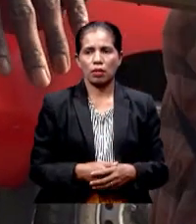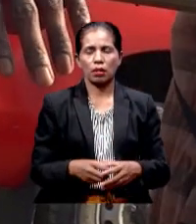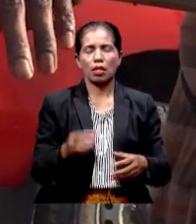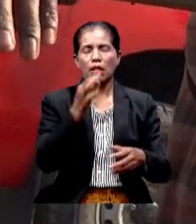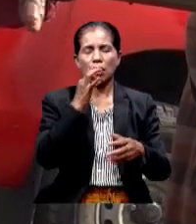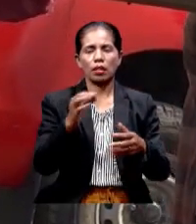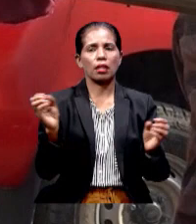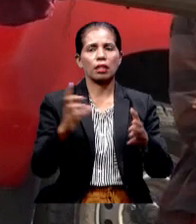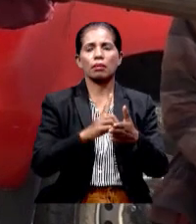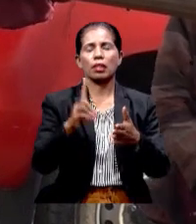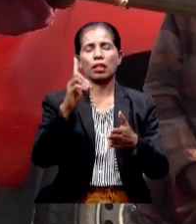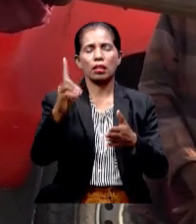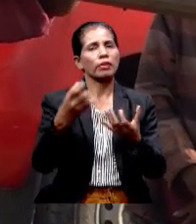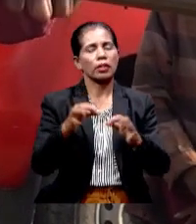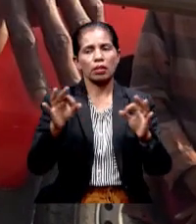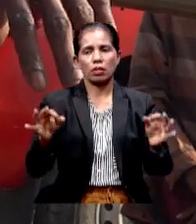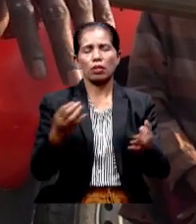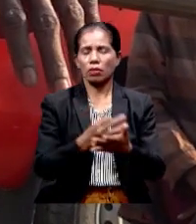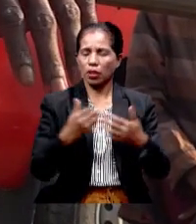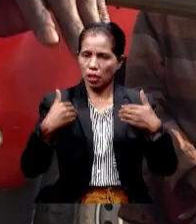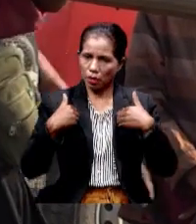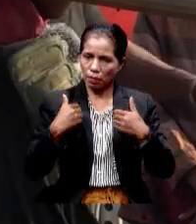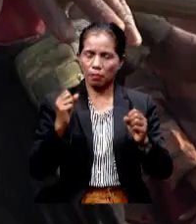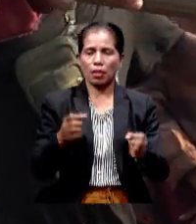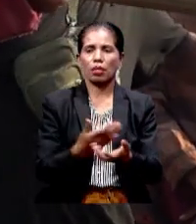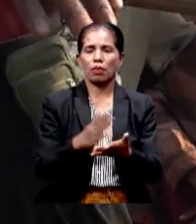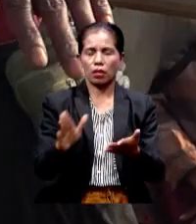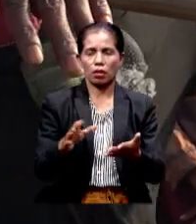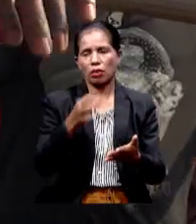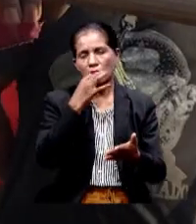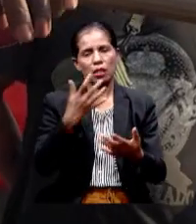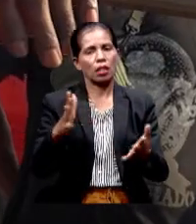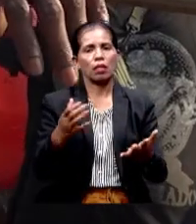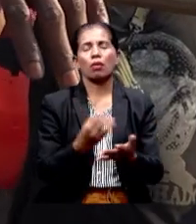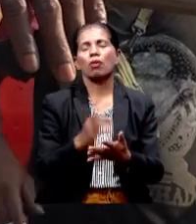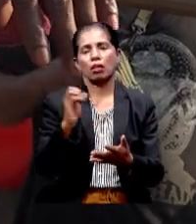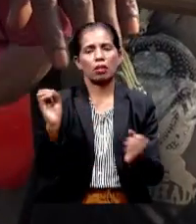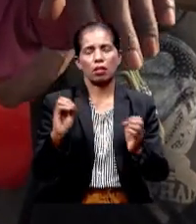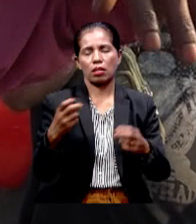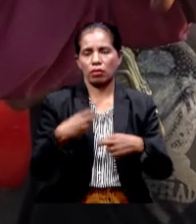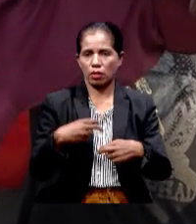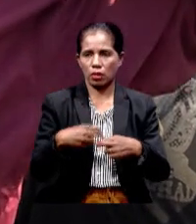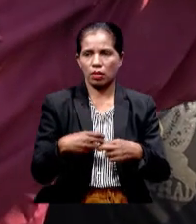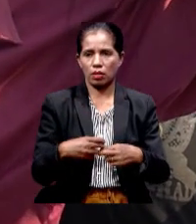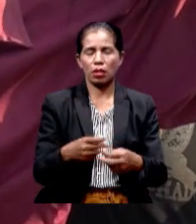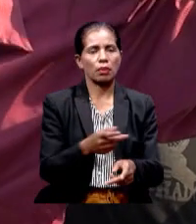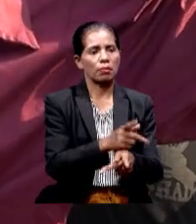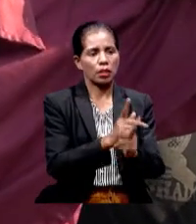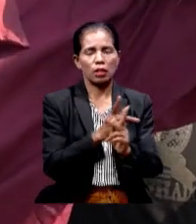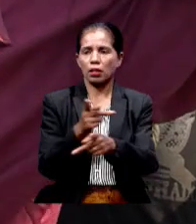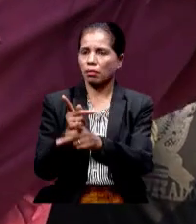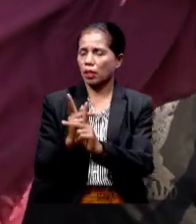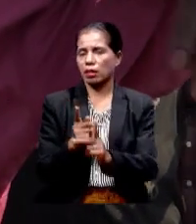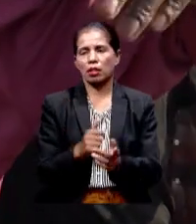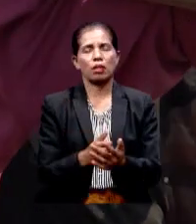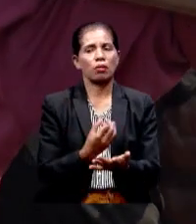dia. Sekarang kosan ni ni beli kalau saya lainnya ni aras. Ni orang rumah ni beli DB tu saya, tu